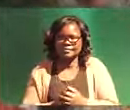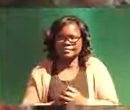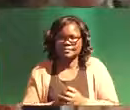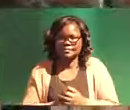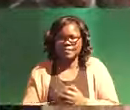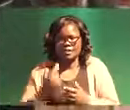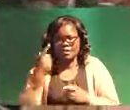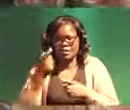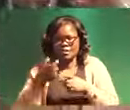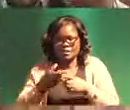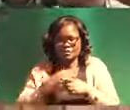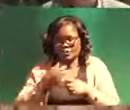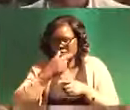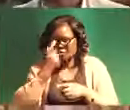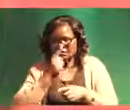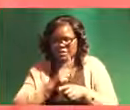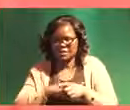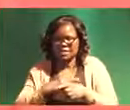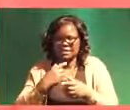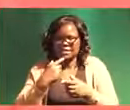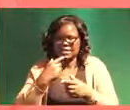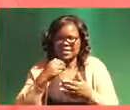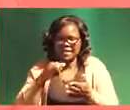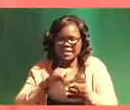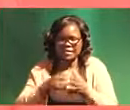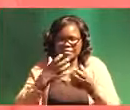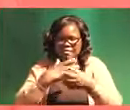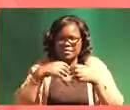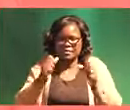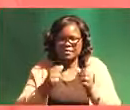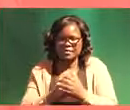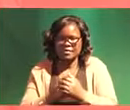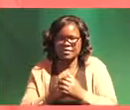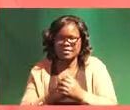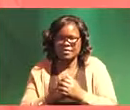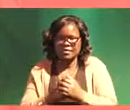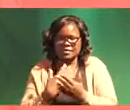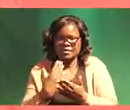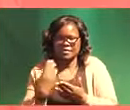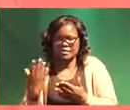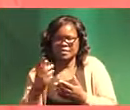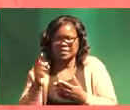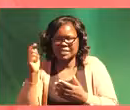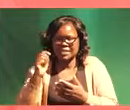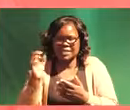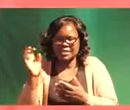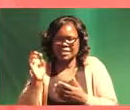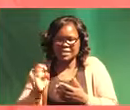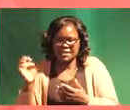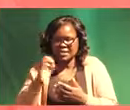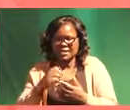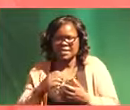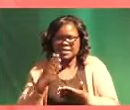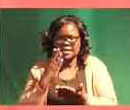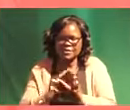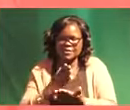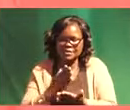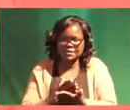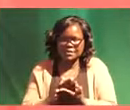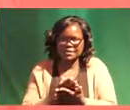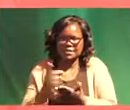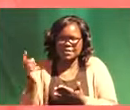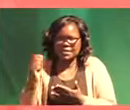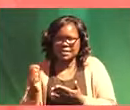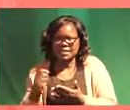Na kwa haya masasa, kwa sababu ya haraka, mimi nasema kwamba Mheshimiwa Rais, nilikuletea document ya Tigania hizi vile ilivyo, na nina uhakika ya kwamba